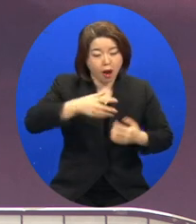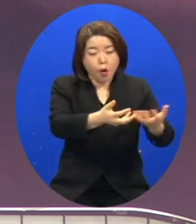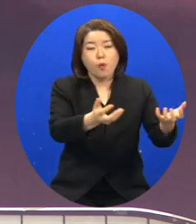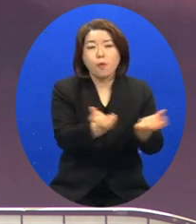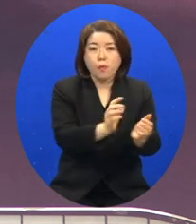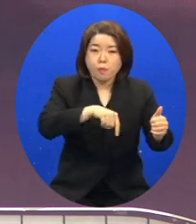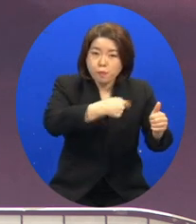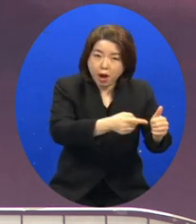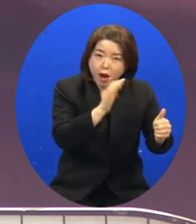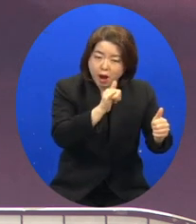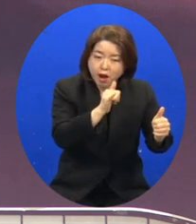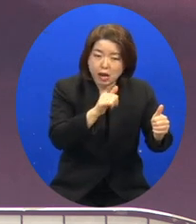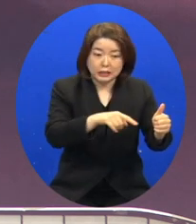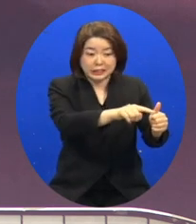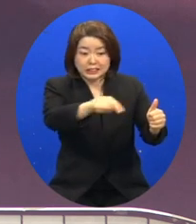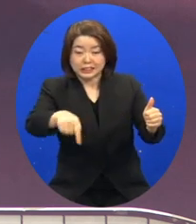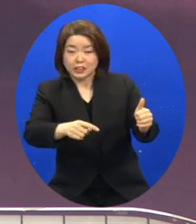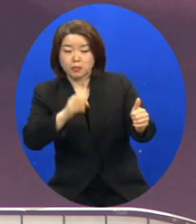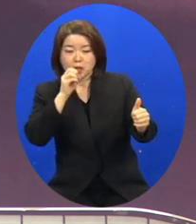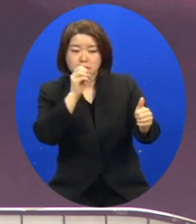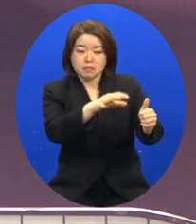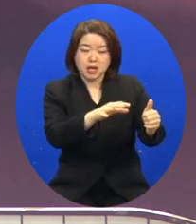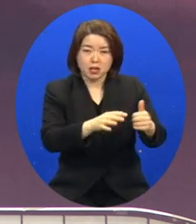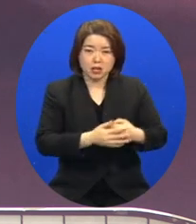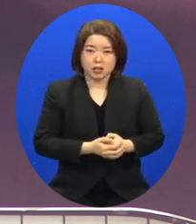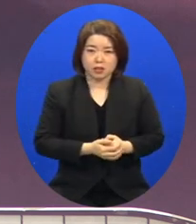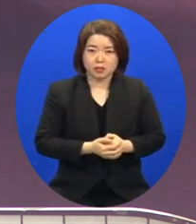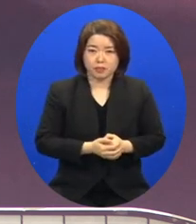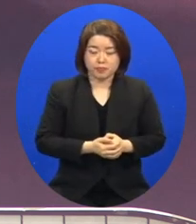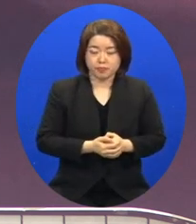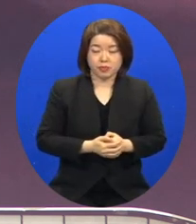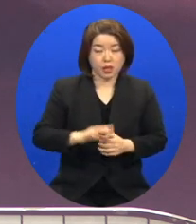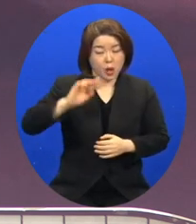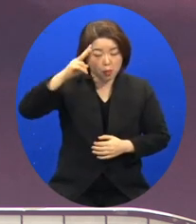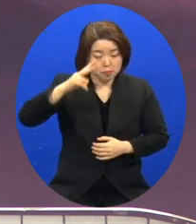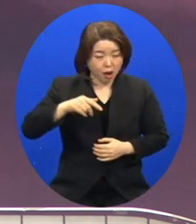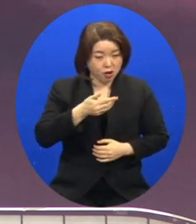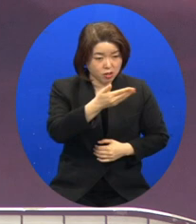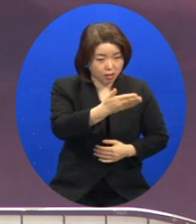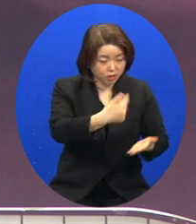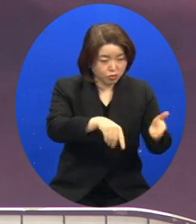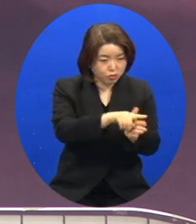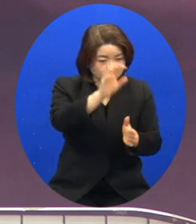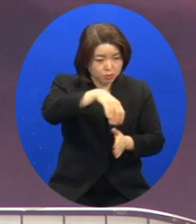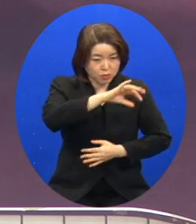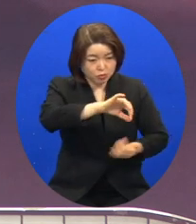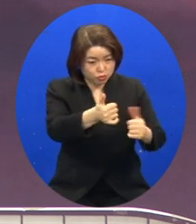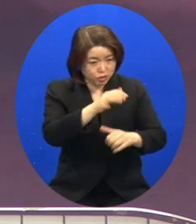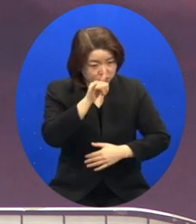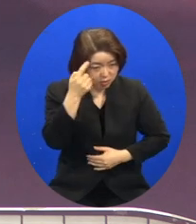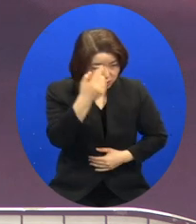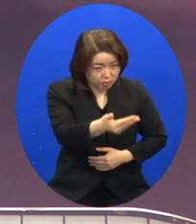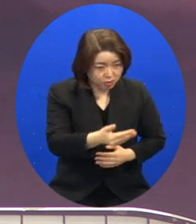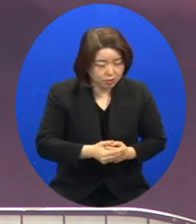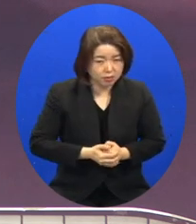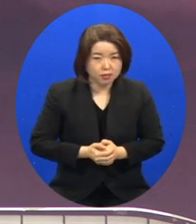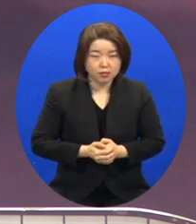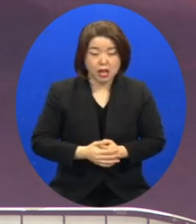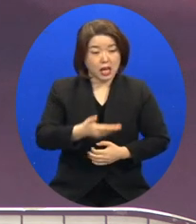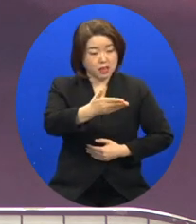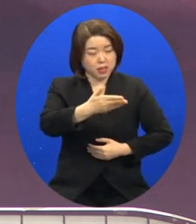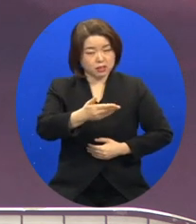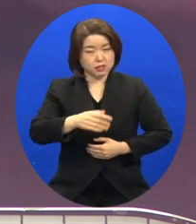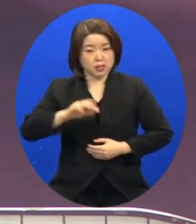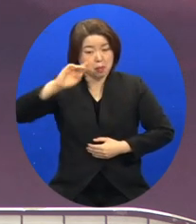그런 사람들에게 하는 이야기에요 바울이 당신을 위해서 십자가에 달려 죽었습니까 당신이 바울의 이름으로